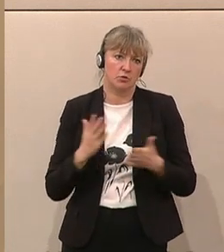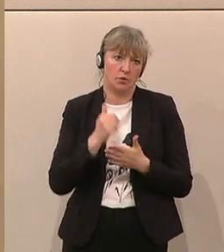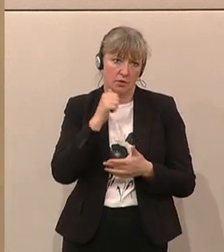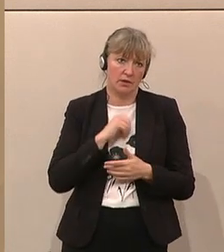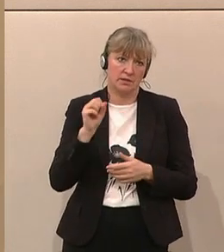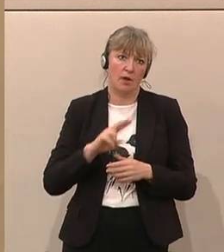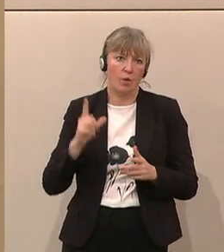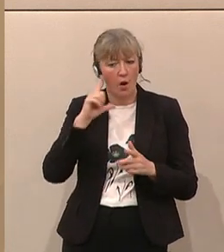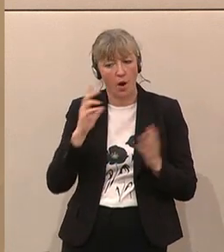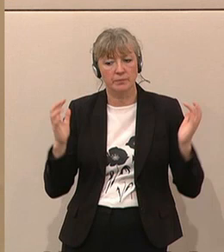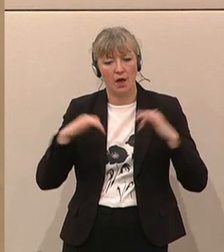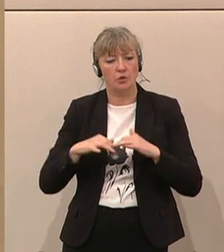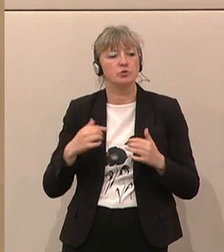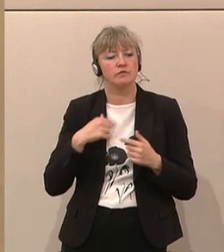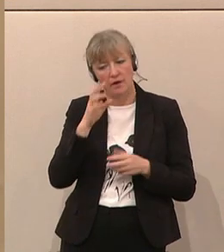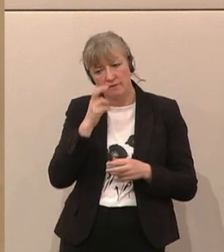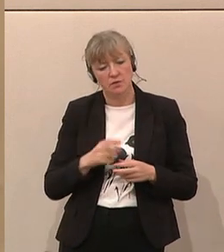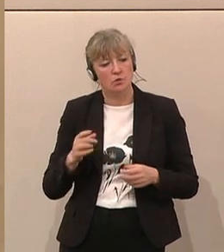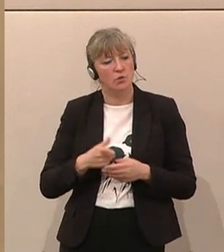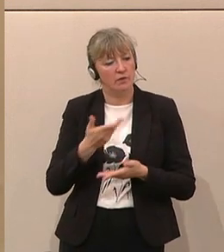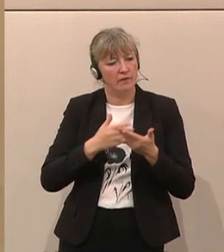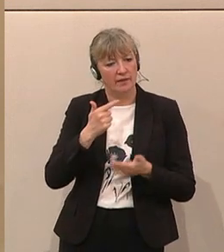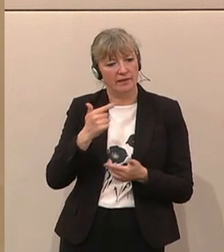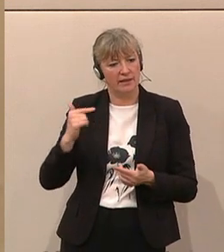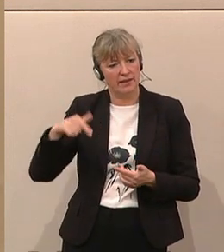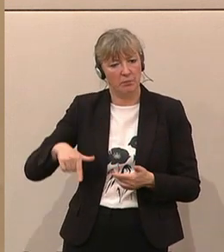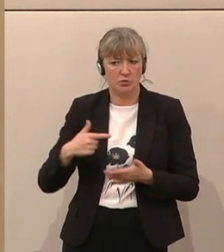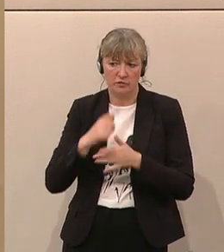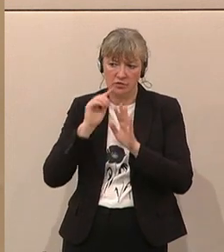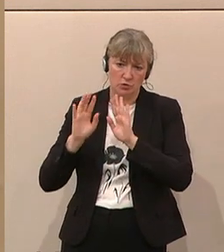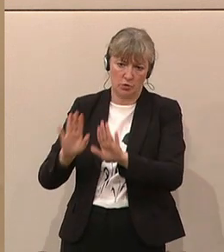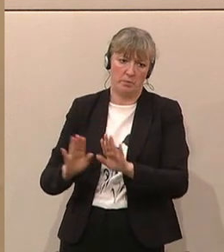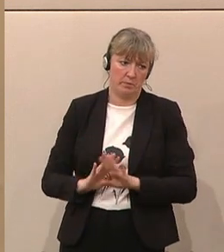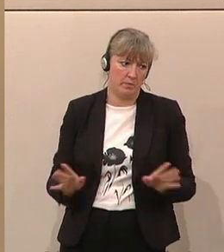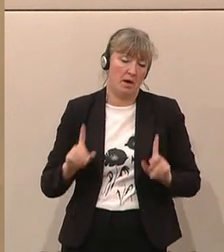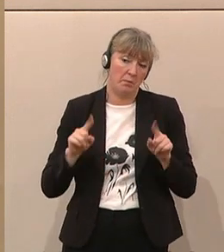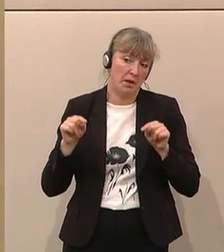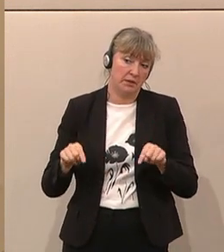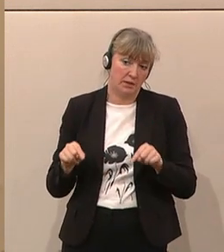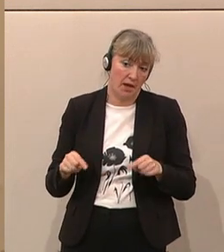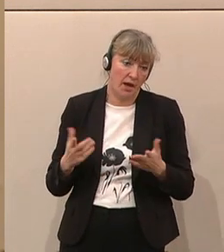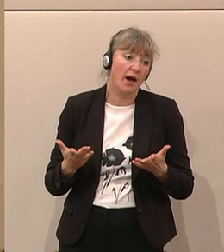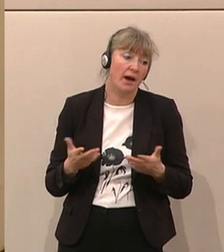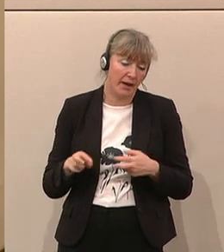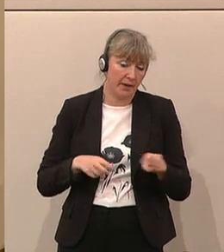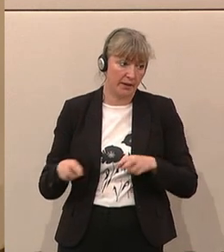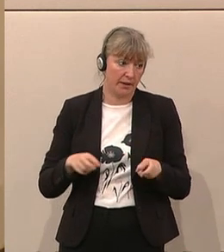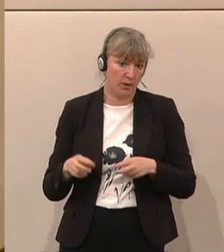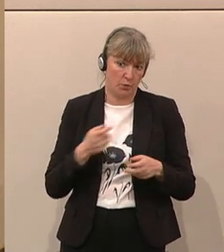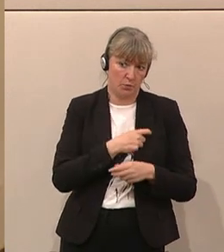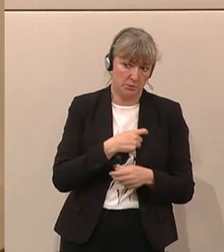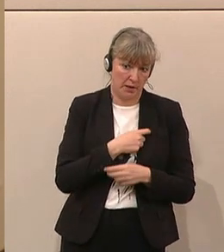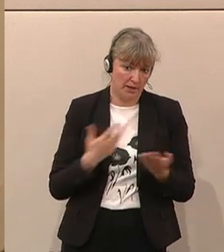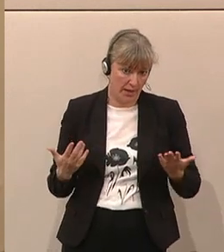im EU-Hauptausschuss versucht, die Verhandlungen TTIP für ein und alle Mal zu stoppen. Aber hier sind die